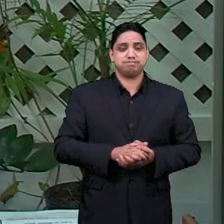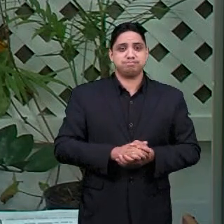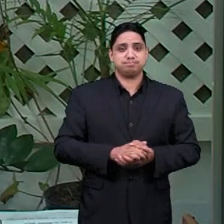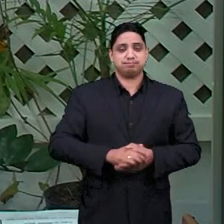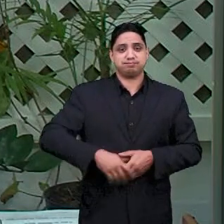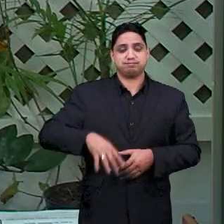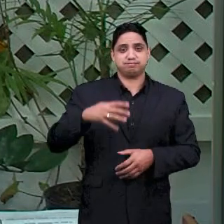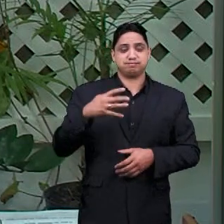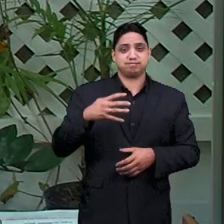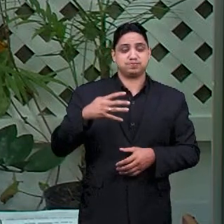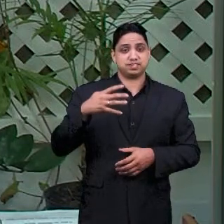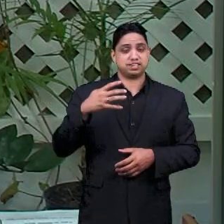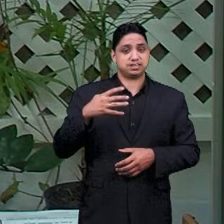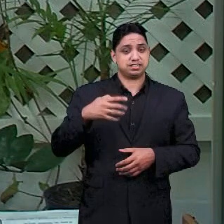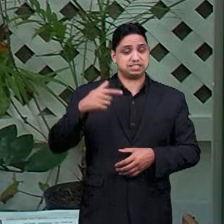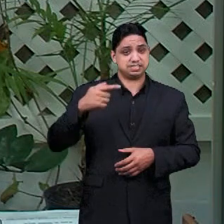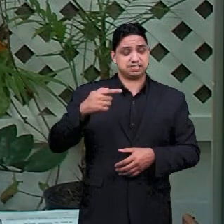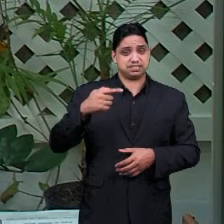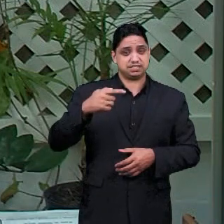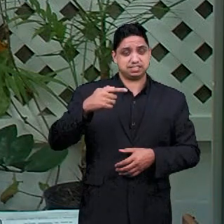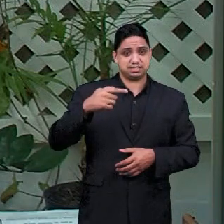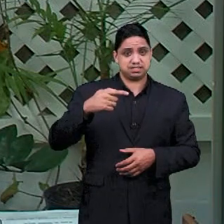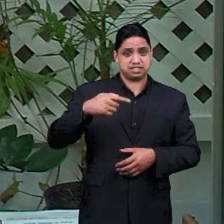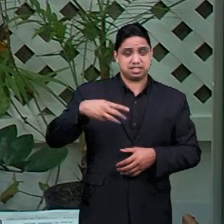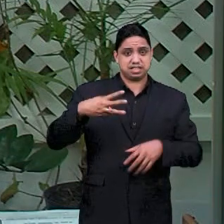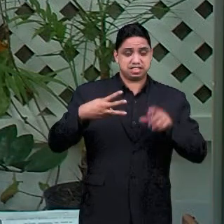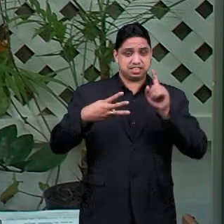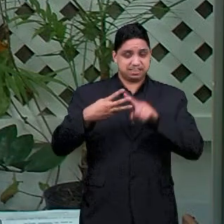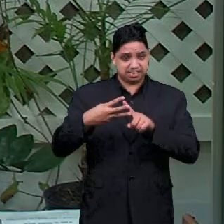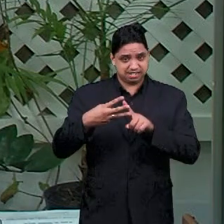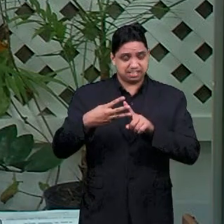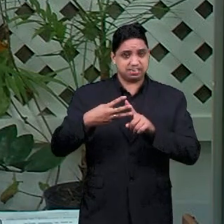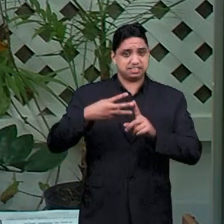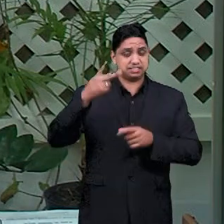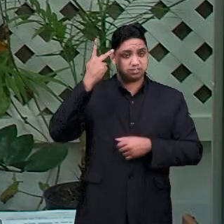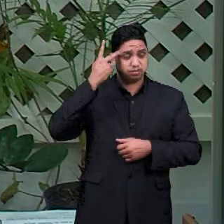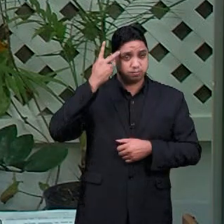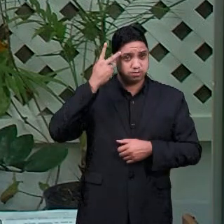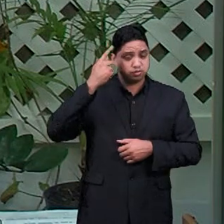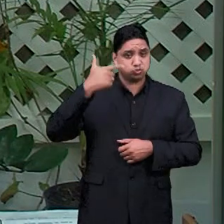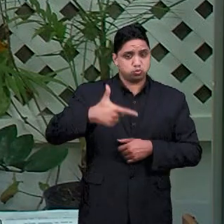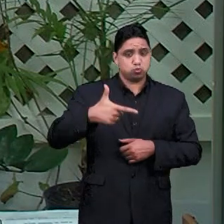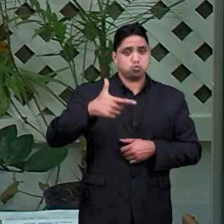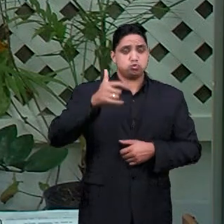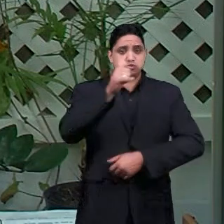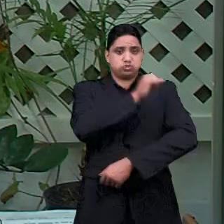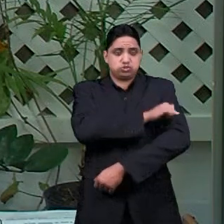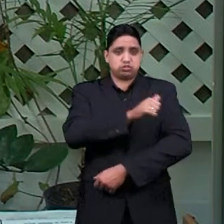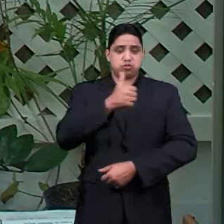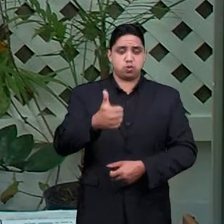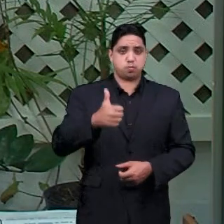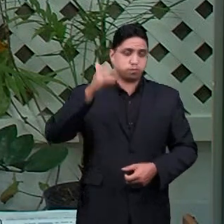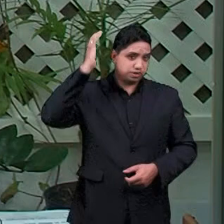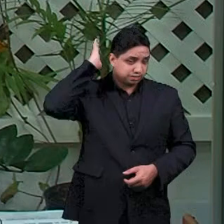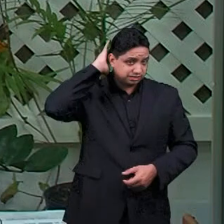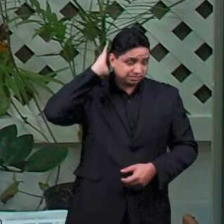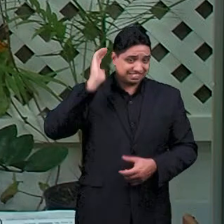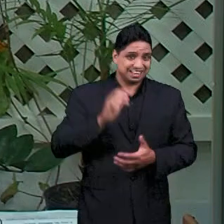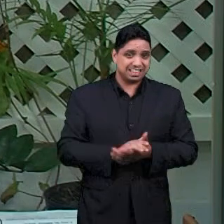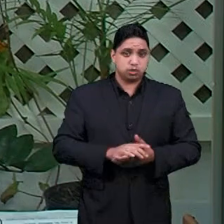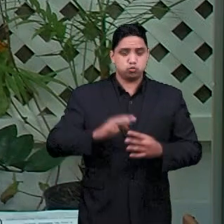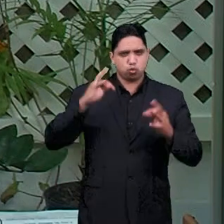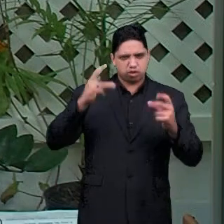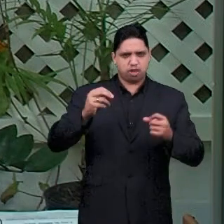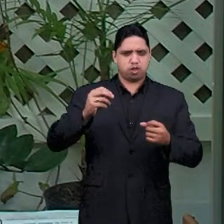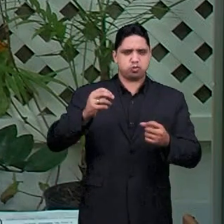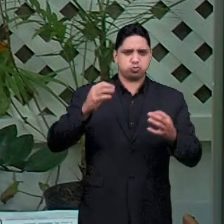7 à l'état de Espírito Santo, 3 à São Paulo, 2 à Rio de Janeiro et 1 au Pará. De ces